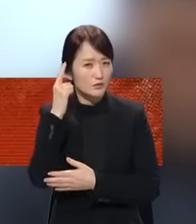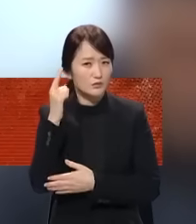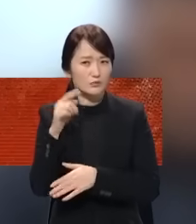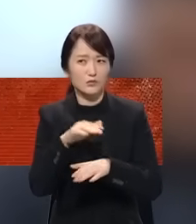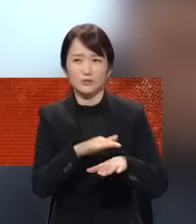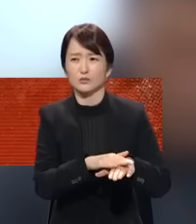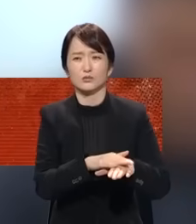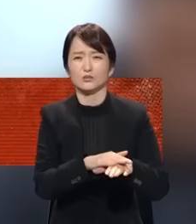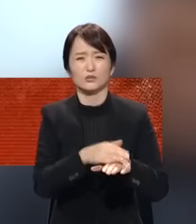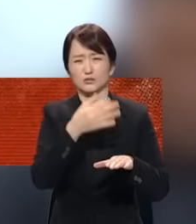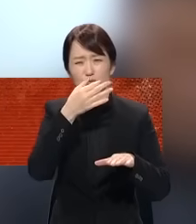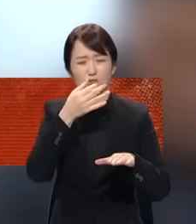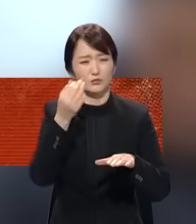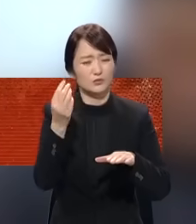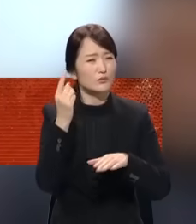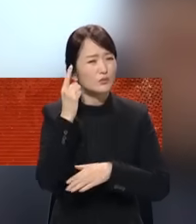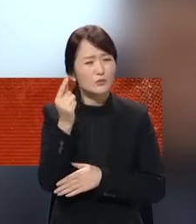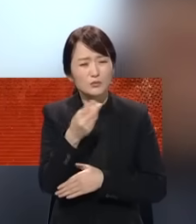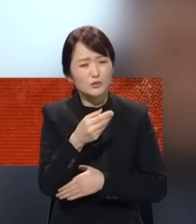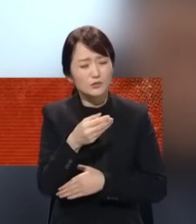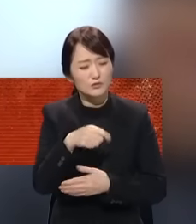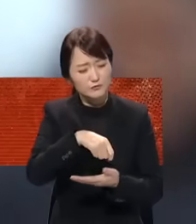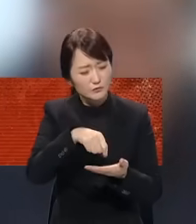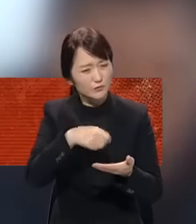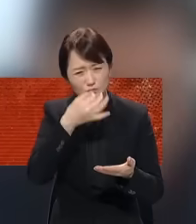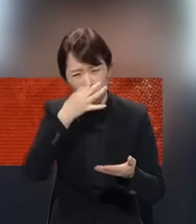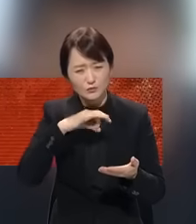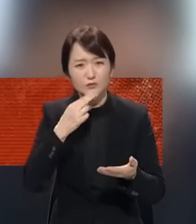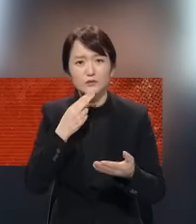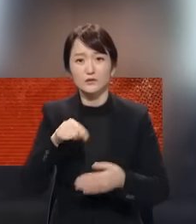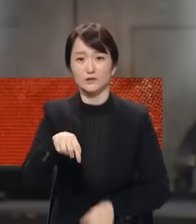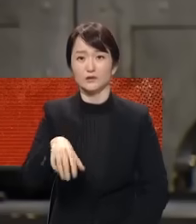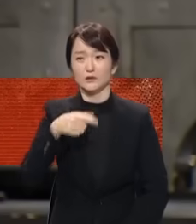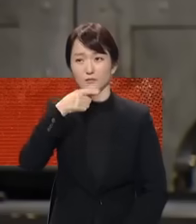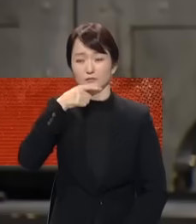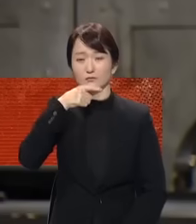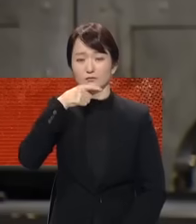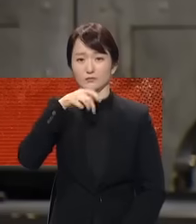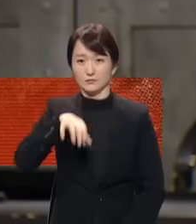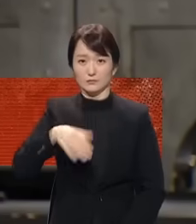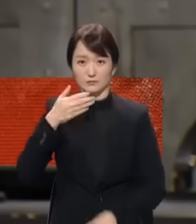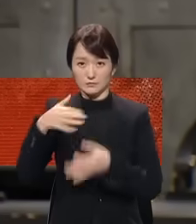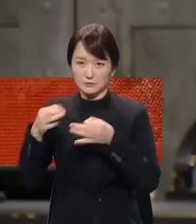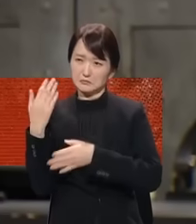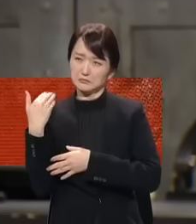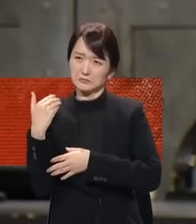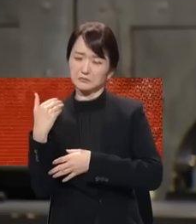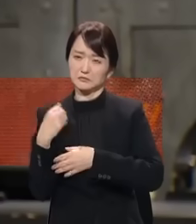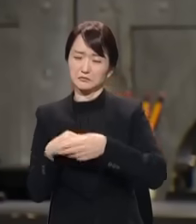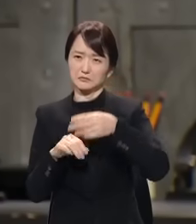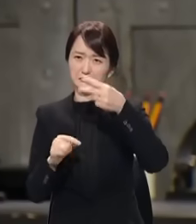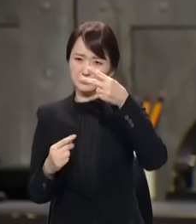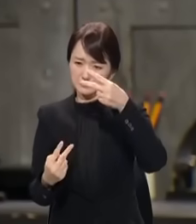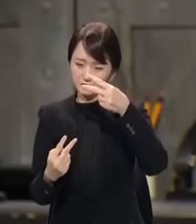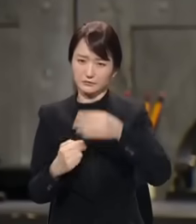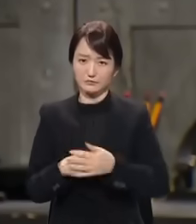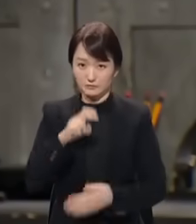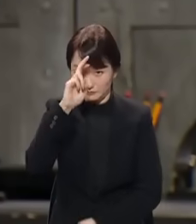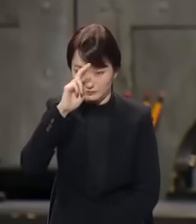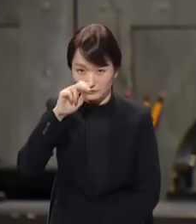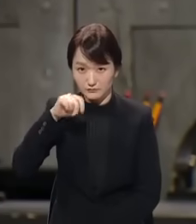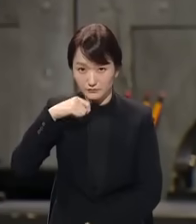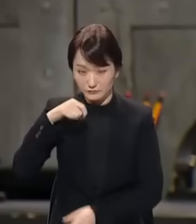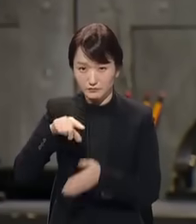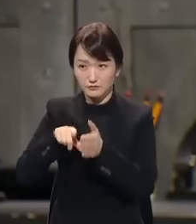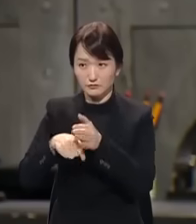없었던 겁니다. 지금 보시는 게 수원에 있는 한 식당이라고 하고 지난 2일 있었던 일인데요. 점심시간이에요. 보시면